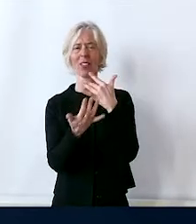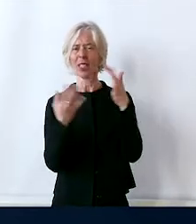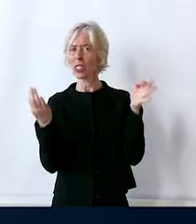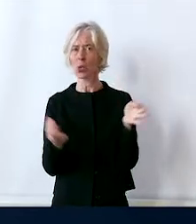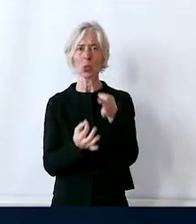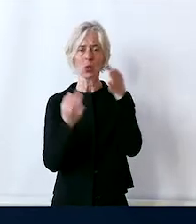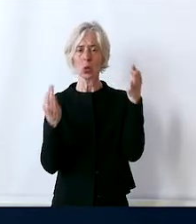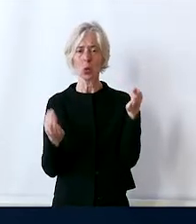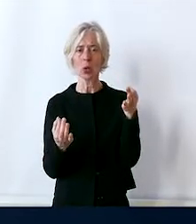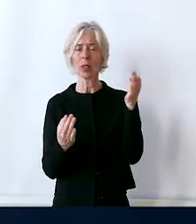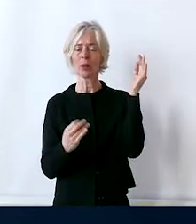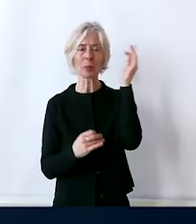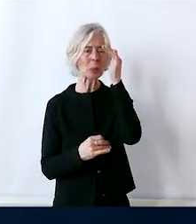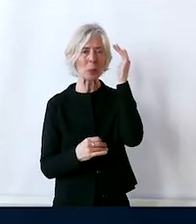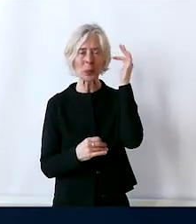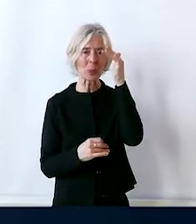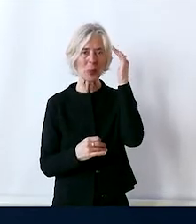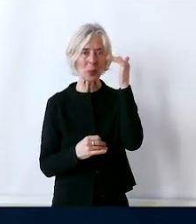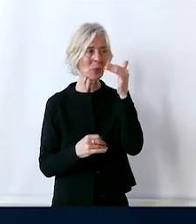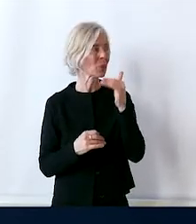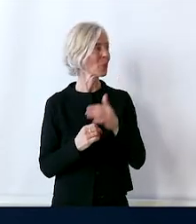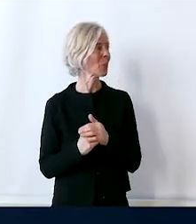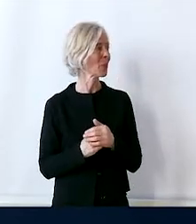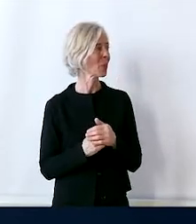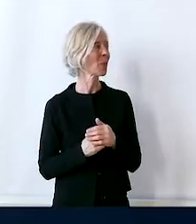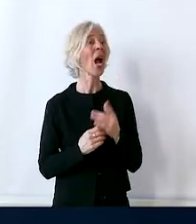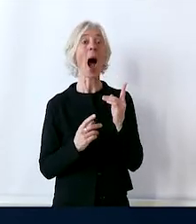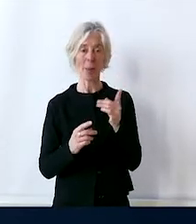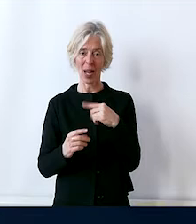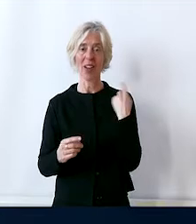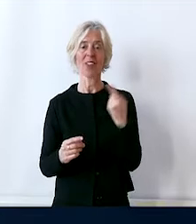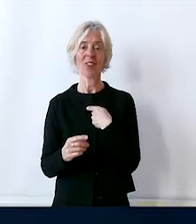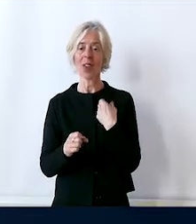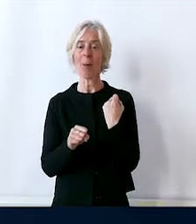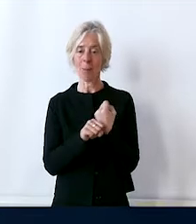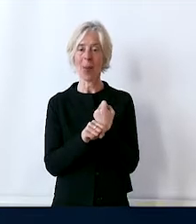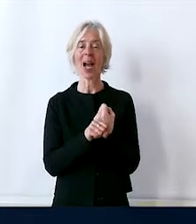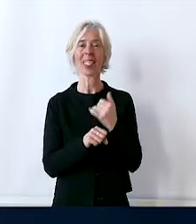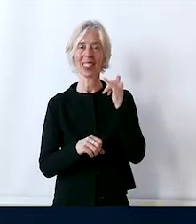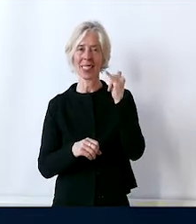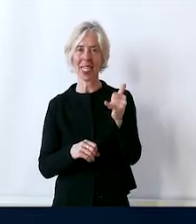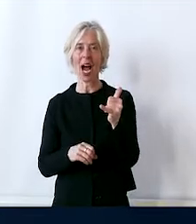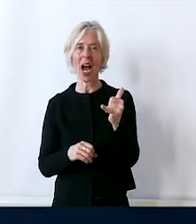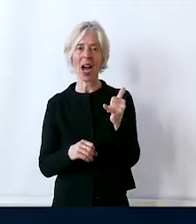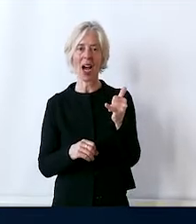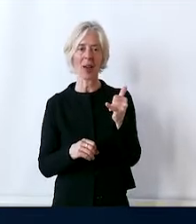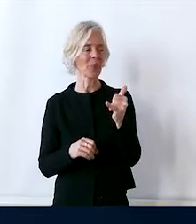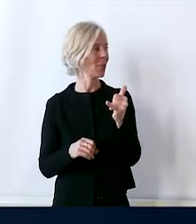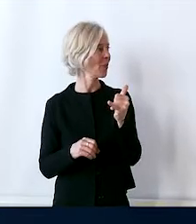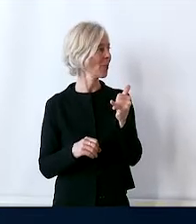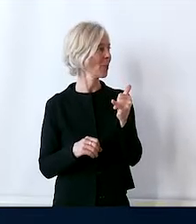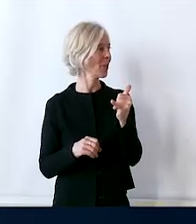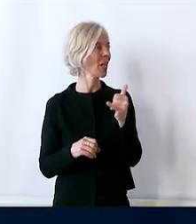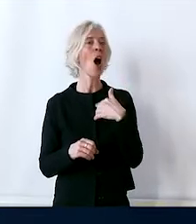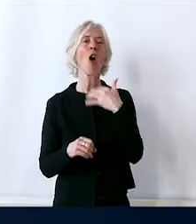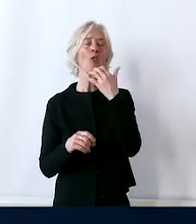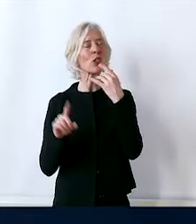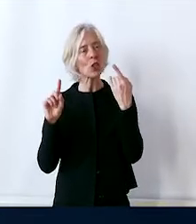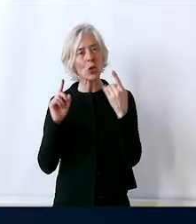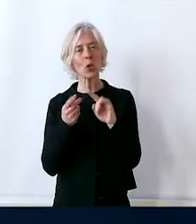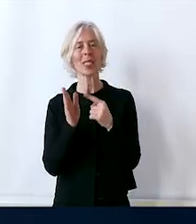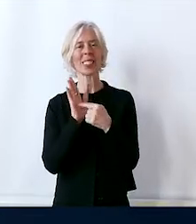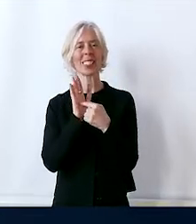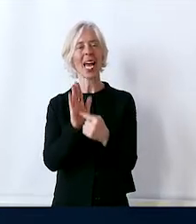es produziert auch jede Menge Rauch, zumindest visuell. Und ich würde gerne die Möglichkeit nutzen, um kurz darzulegen, warum in